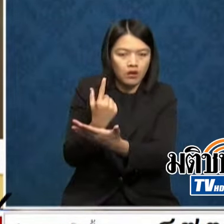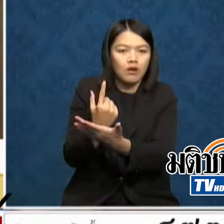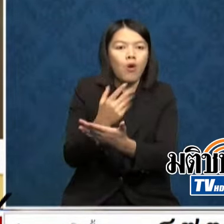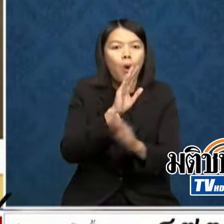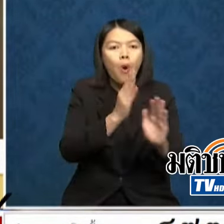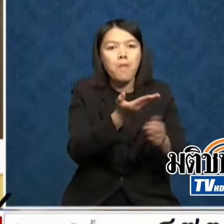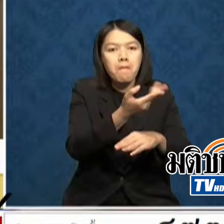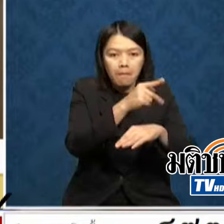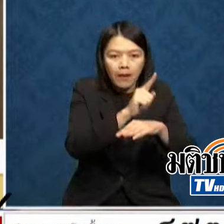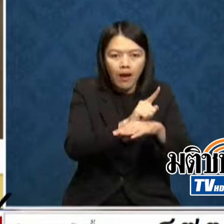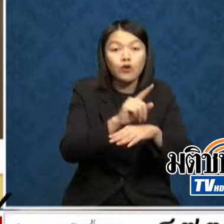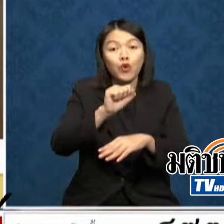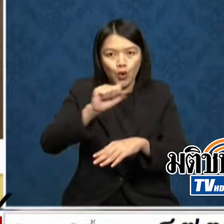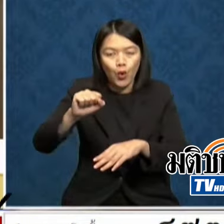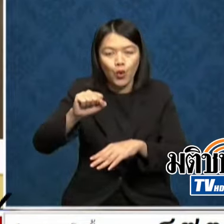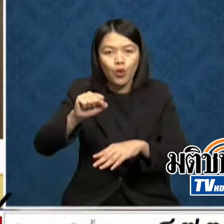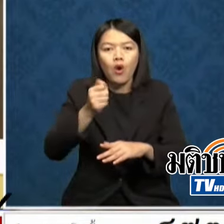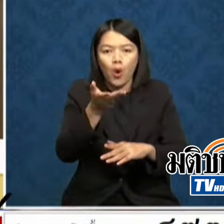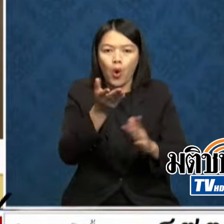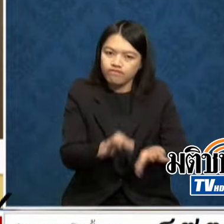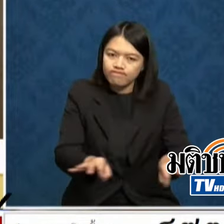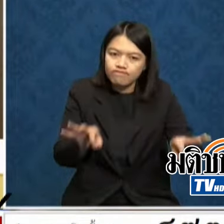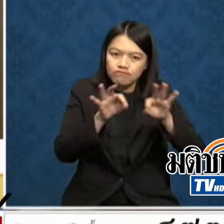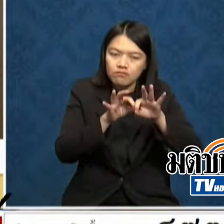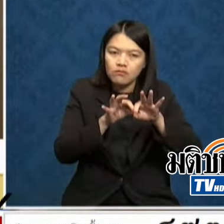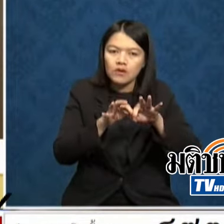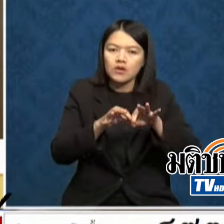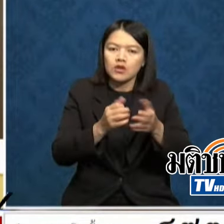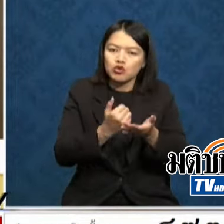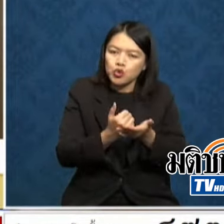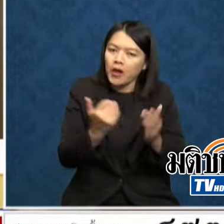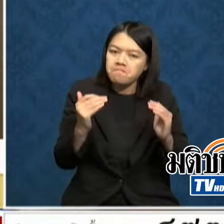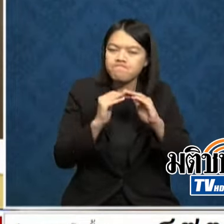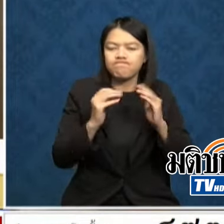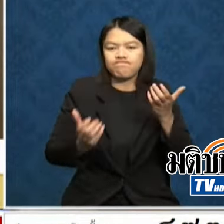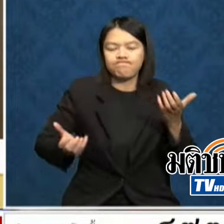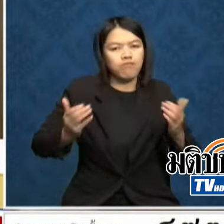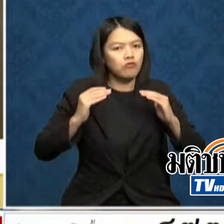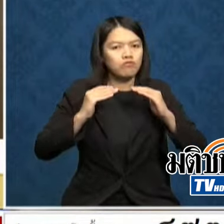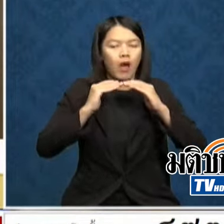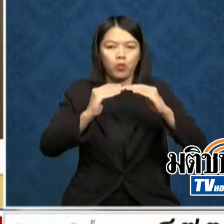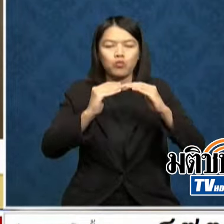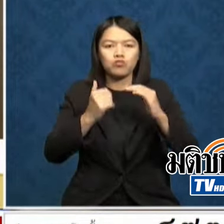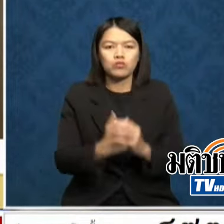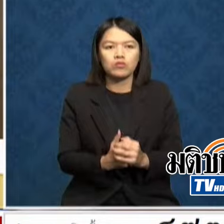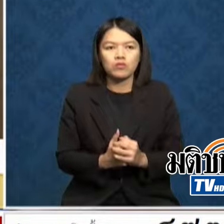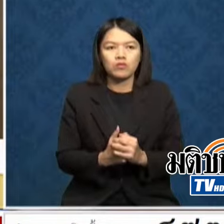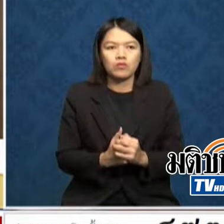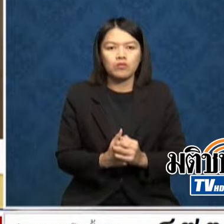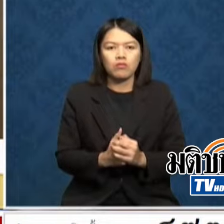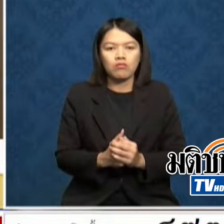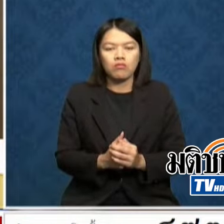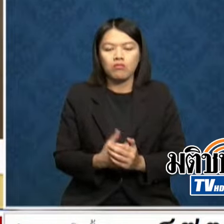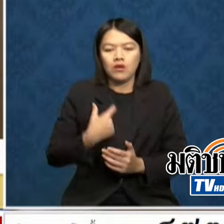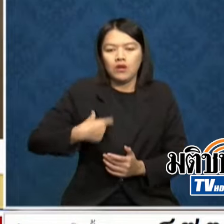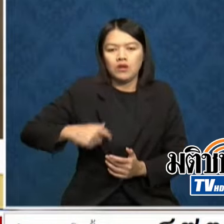ประธานแล้วก็ทางสมาชิกสภาผู้แทนราษฎรโปรดให้ความสำคัญกับการอำนวยความยุติธรรมนะครับแล้วก็ได้ให้กระบวน